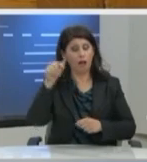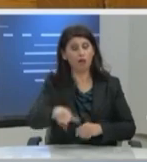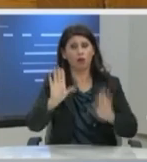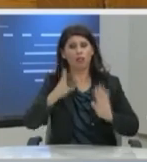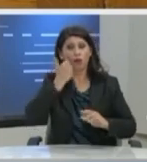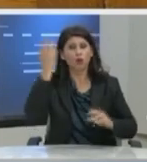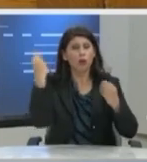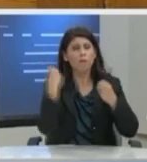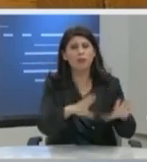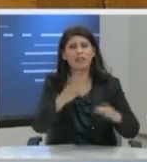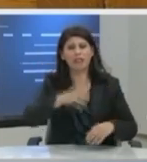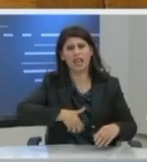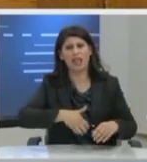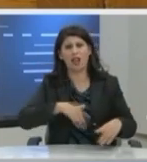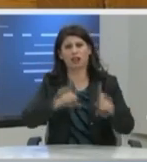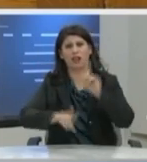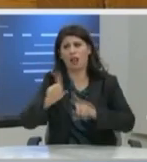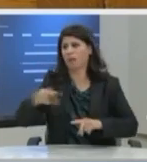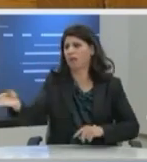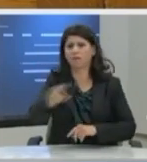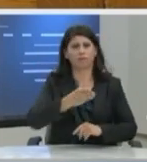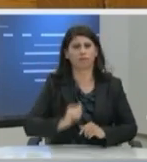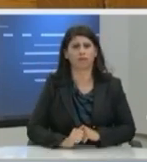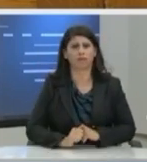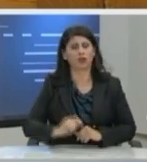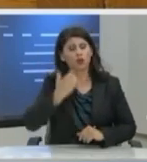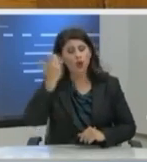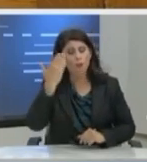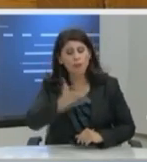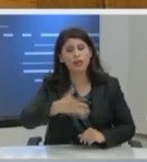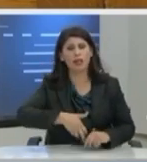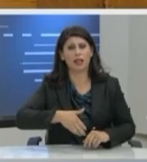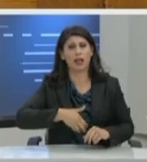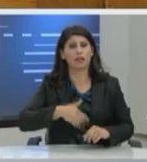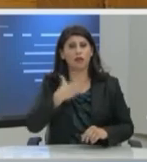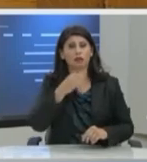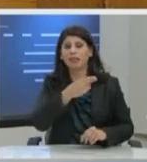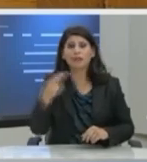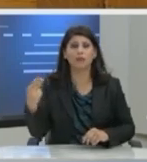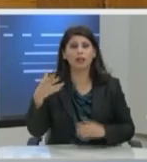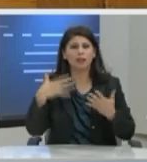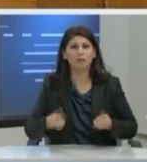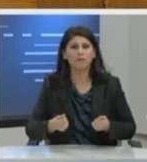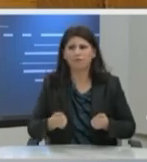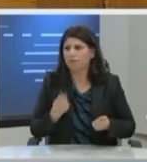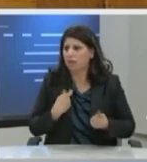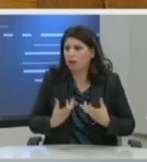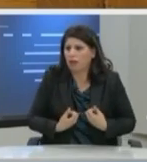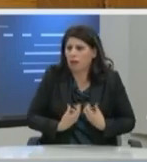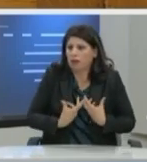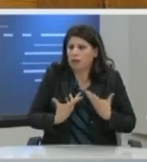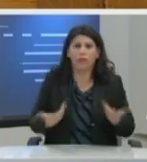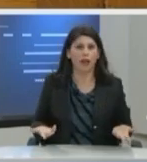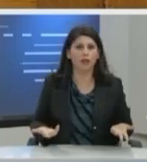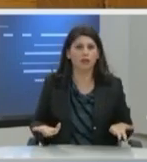και είναι ντροπή σας να γελάτε κάποιοι. Είναι ντροπή σας αν γελάτε. Γιατί σημαίνει ότι υπάρχει και η αναισθησία